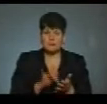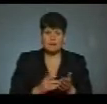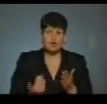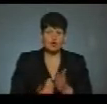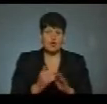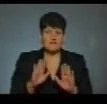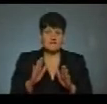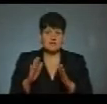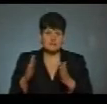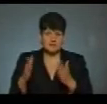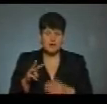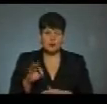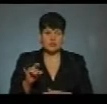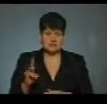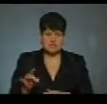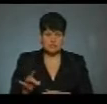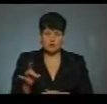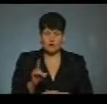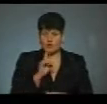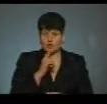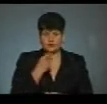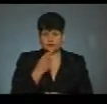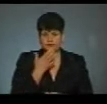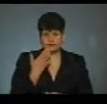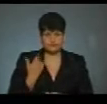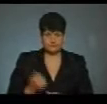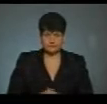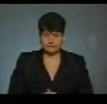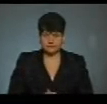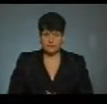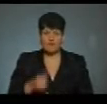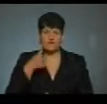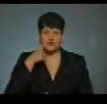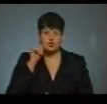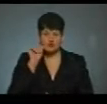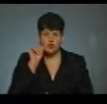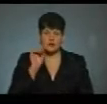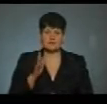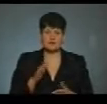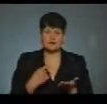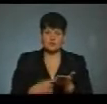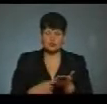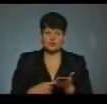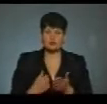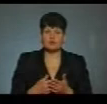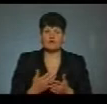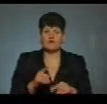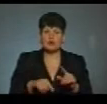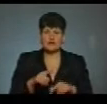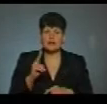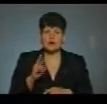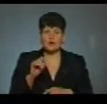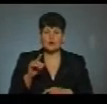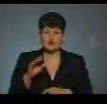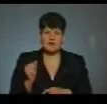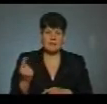випадки коронавірусу на Монастирищині поки що не повідомляють. Нагадаю, вчора COVID-19 лабораторно підтвердили в родини з Козови.